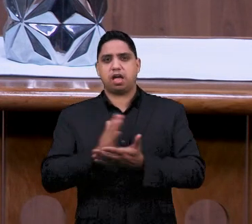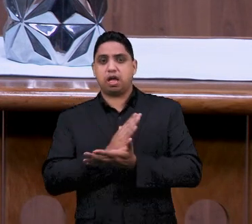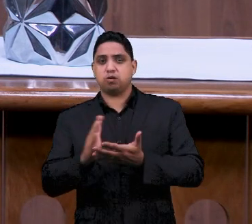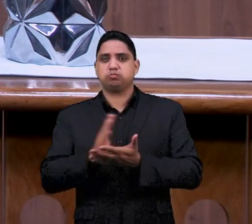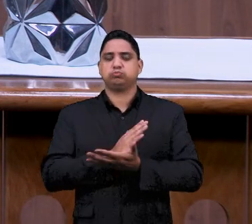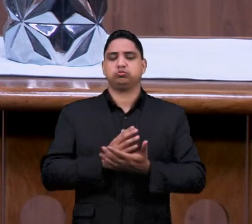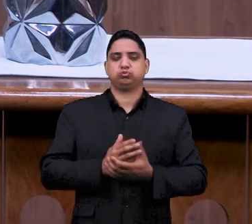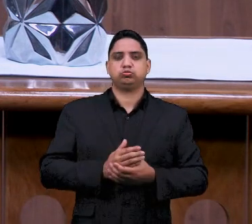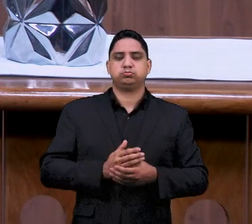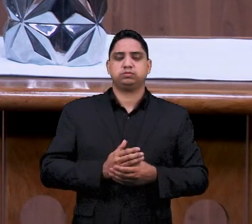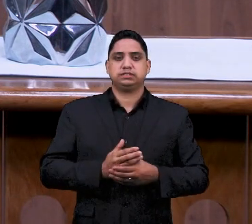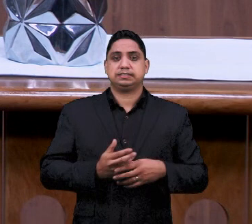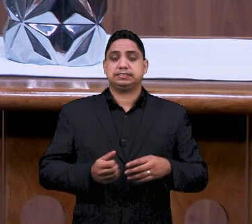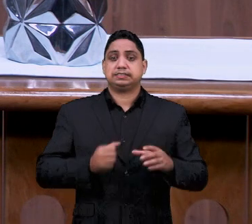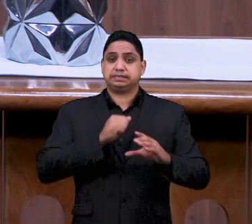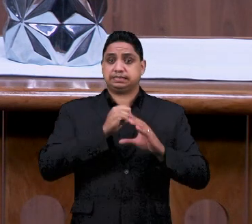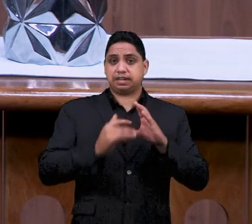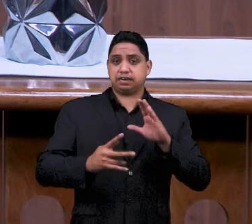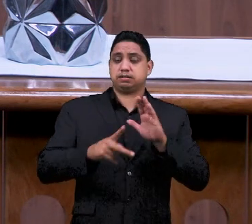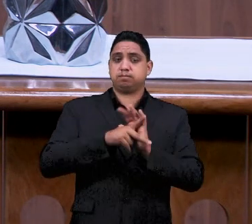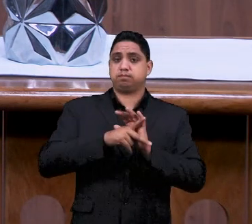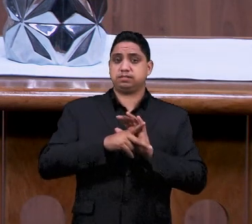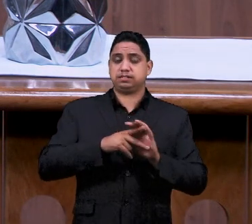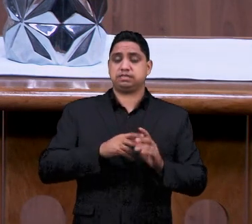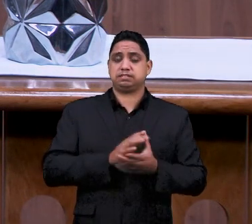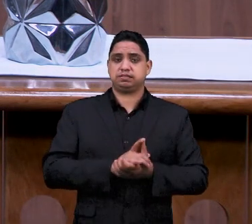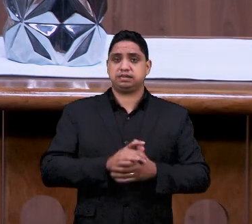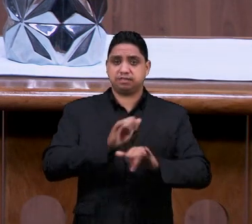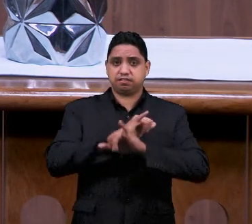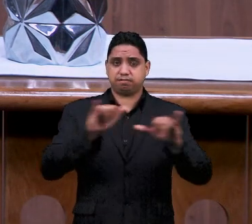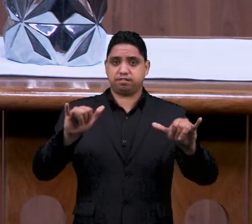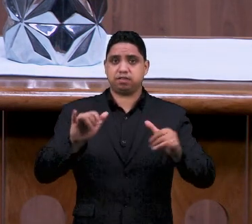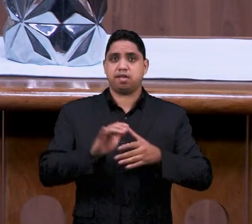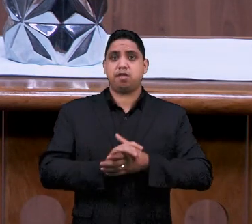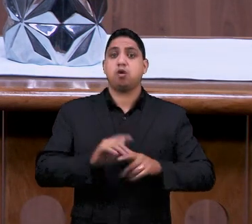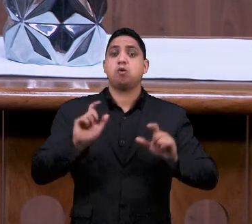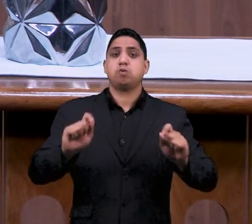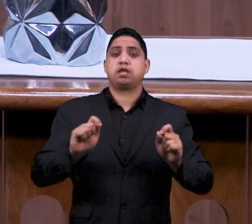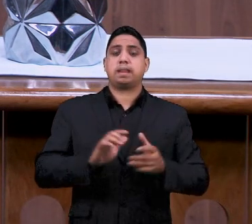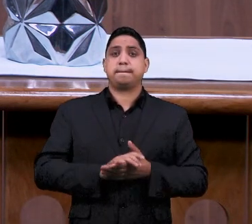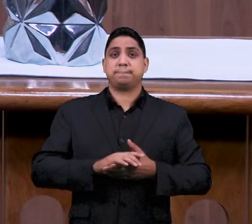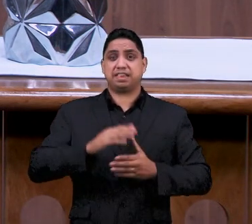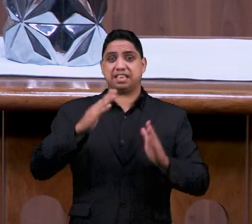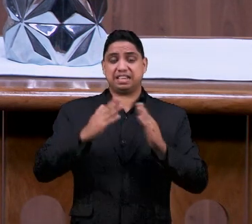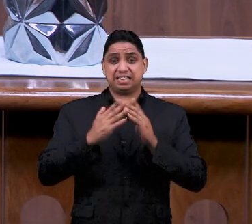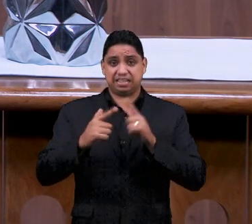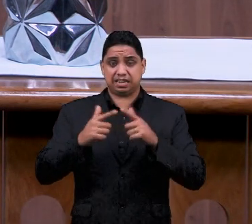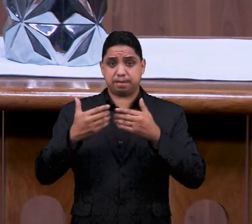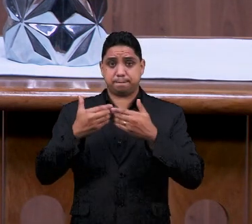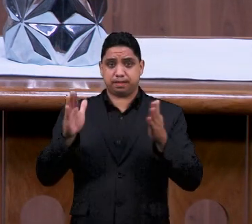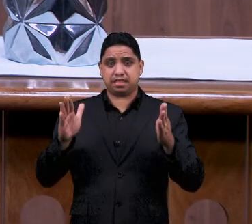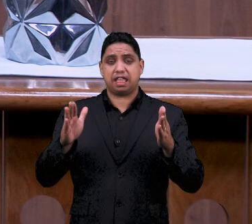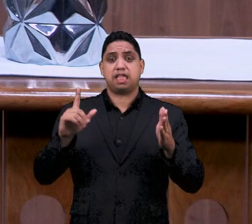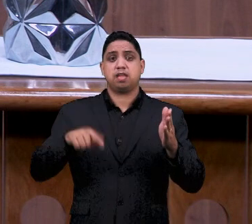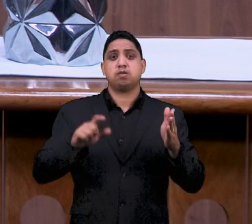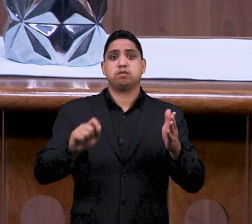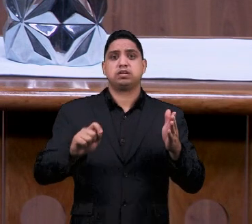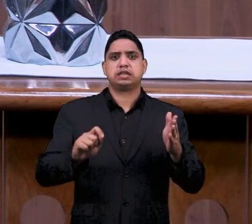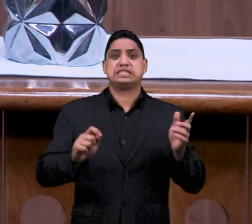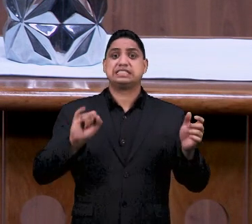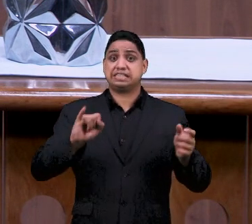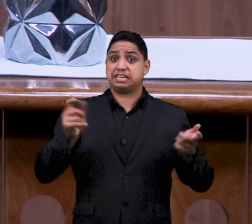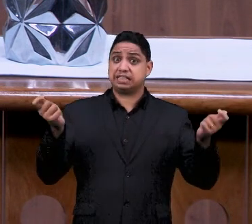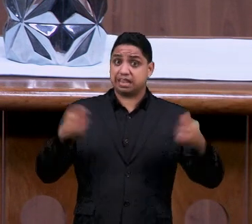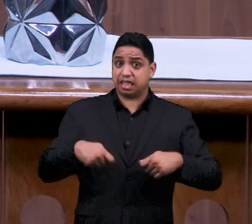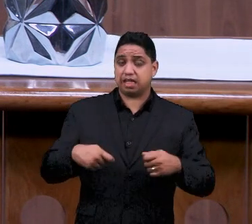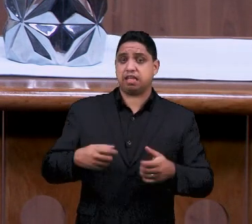renforcer quelques aspects de cette circulaire. Un, c'est que les temples qui doivent être ouverts sont ceux qui sont en condition